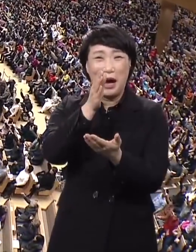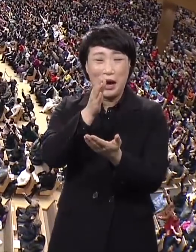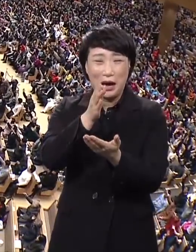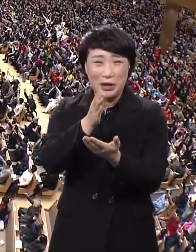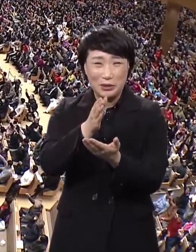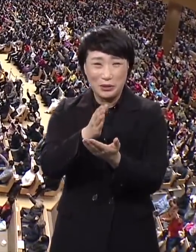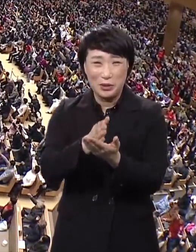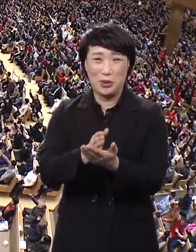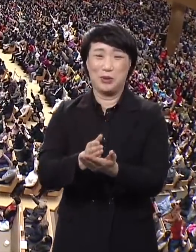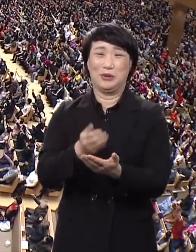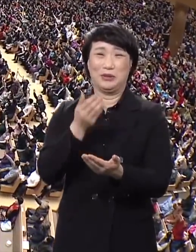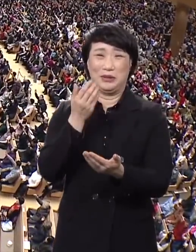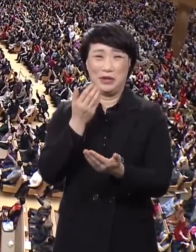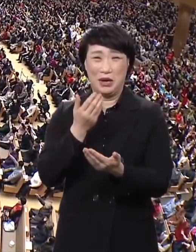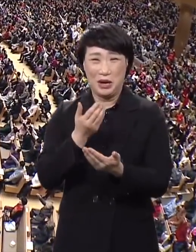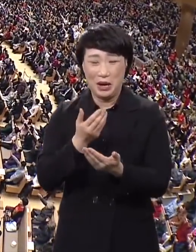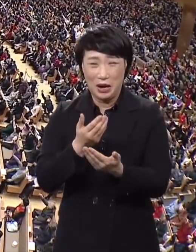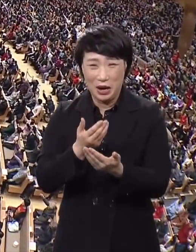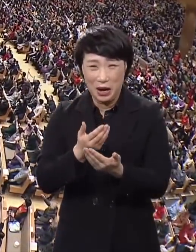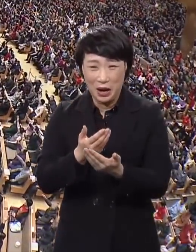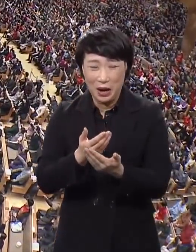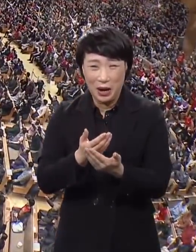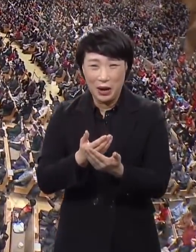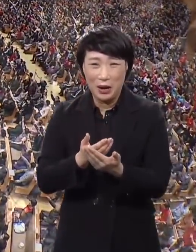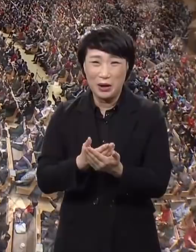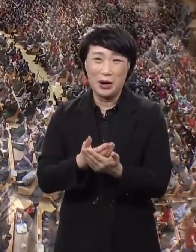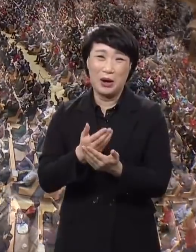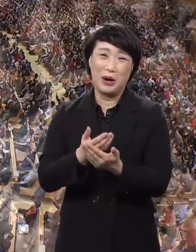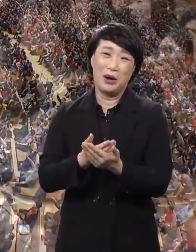낙심해 와소서.